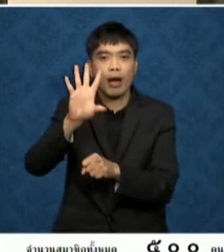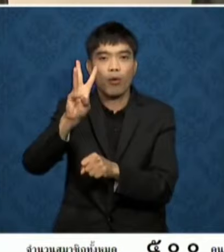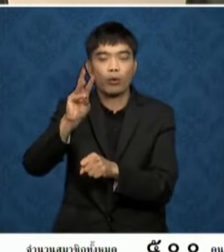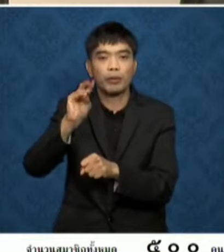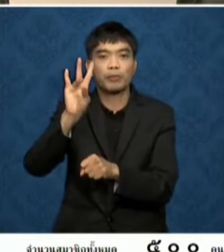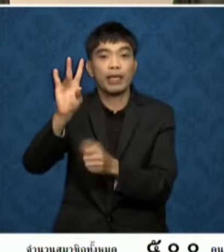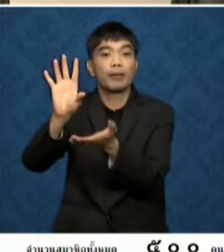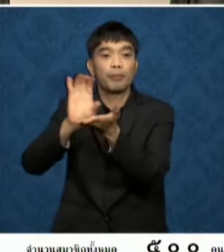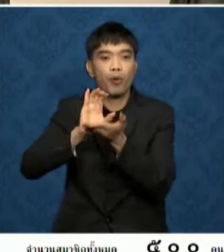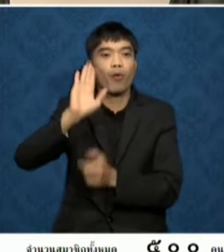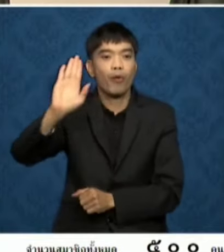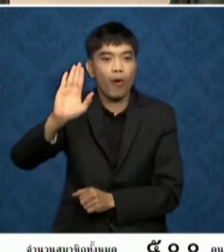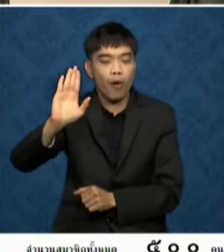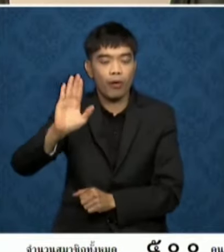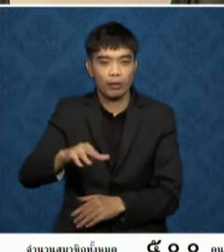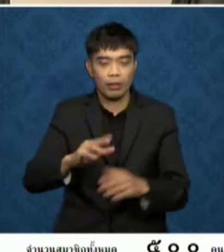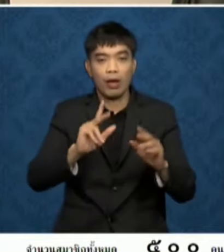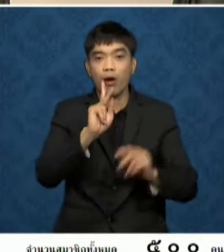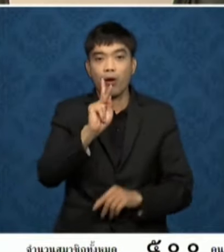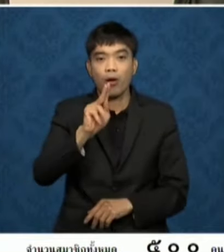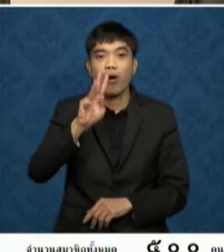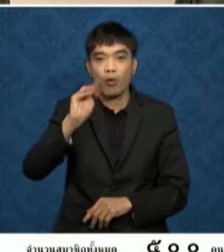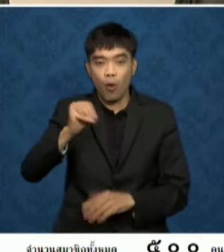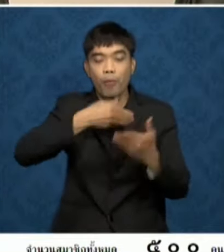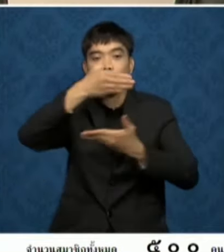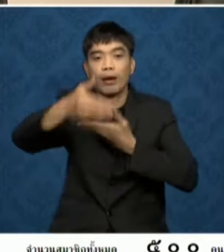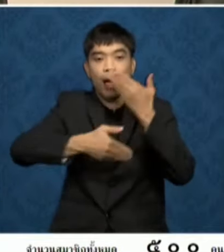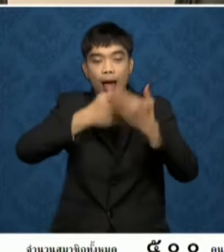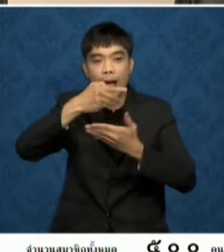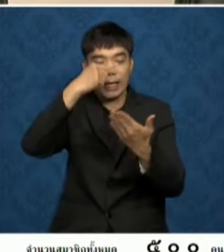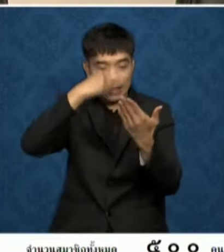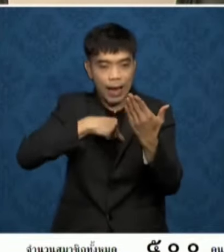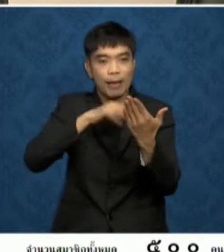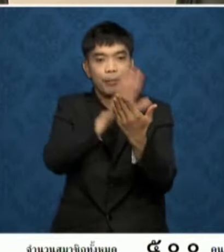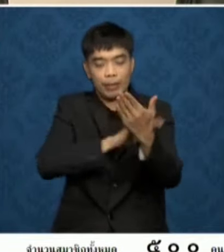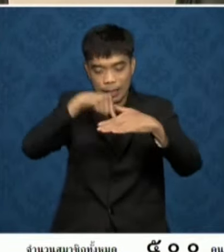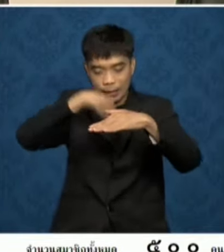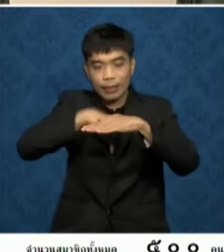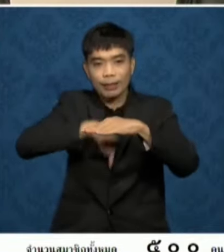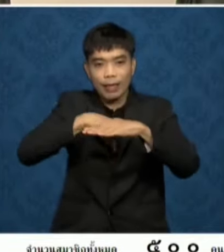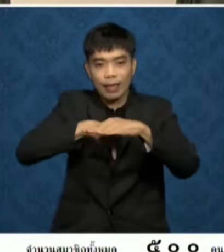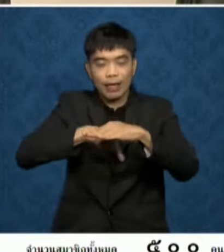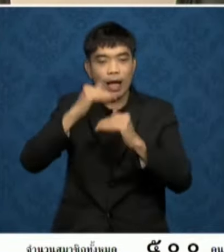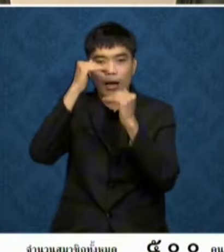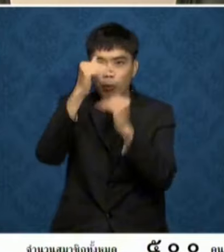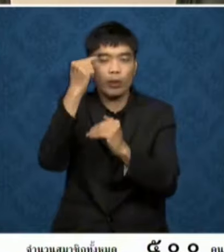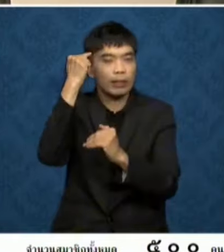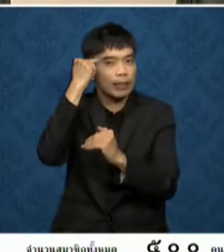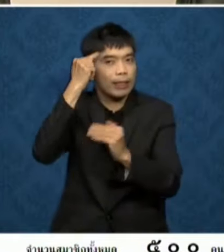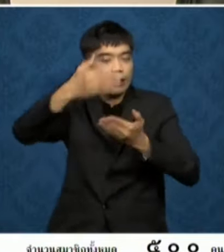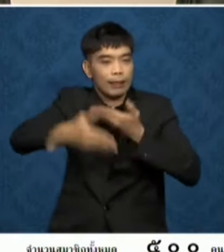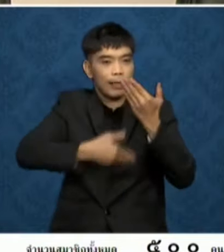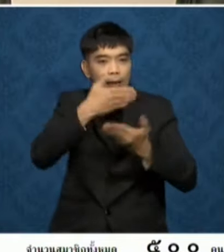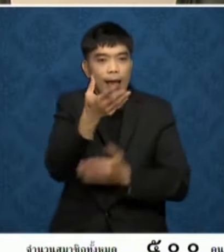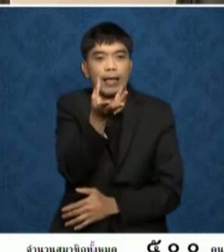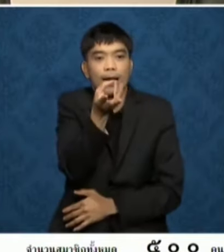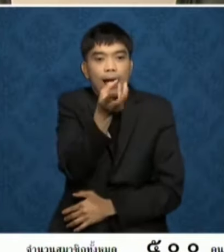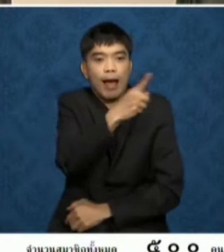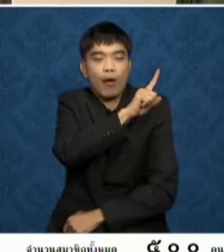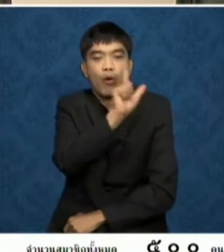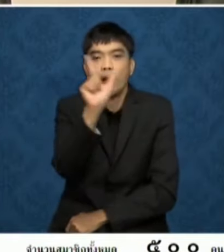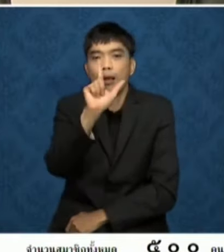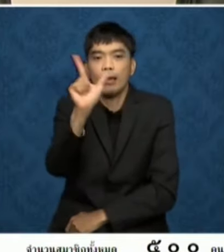ก็มีการพัฒนาตลาดสินค้าเกษตรนะคะเป็นเกษตรสร้างมูลค่ามีการทำโครงการตลาดนัดข้าวเปลือกนะคะส่งเสริมต